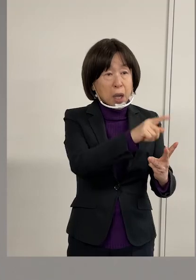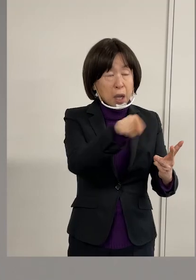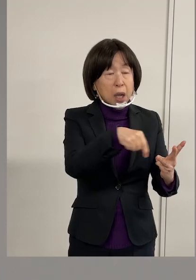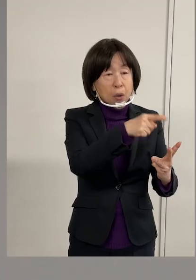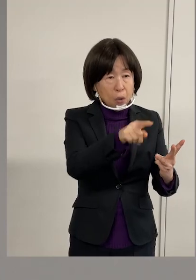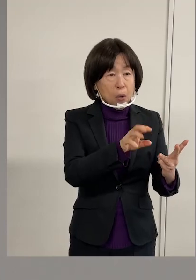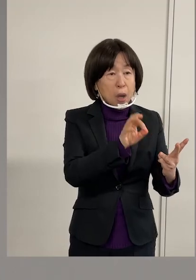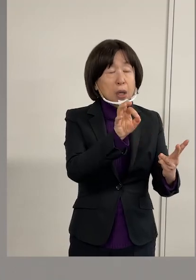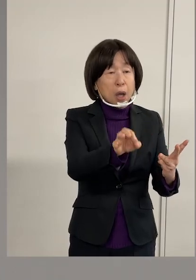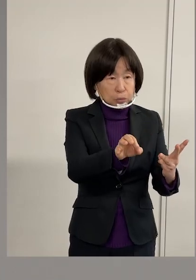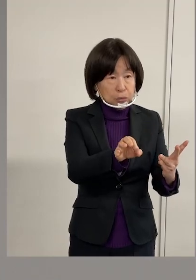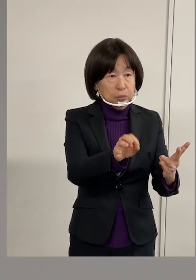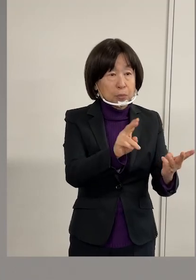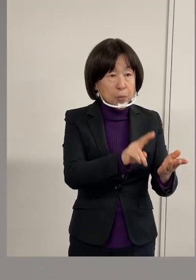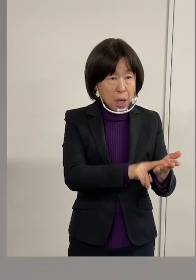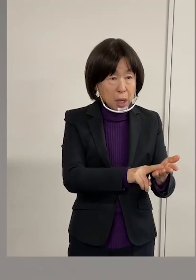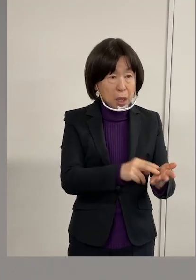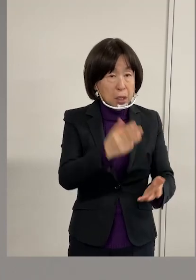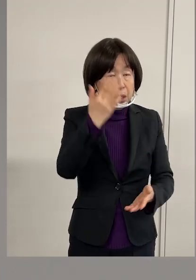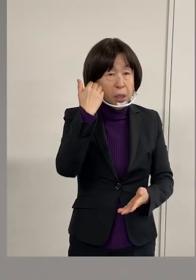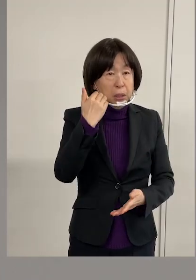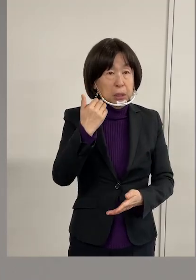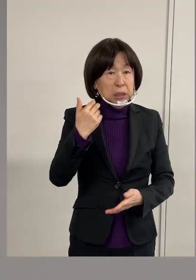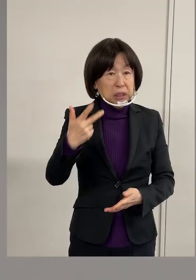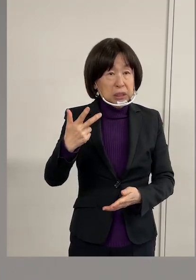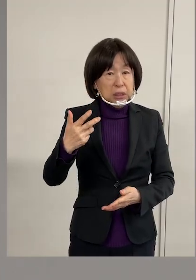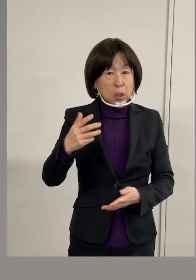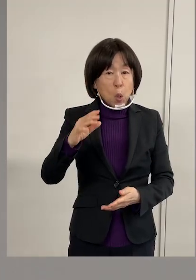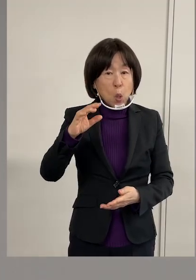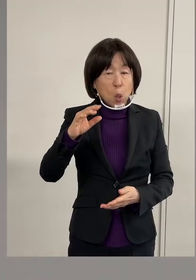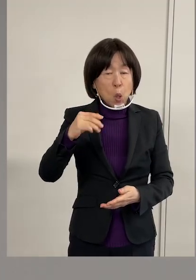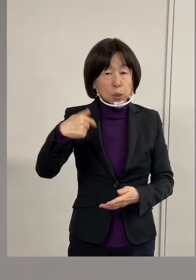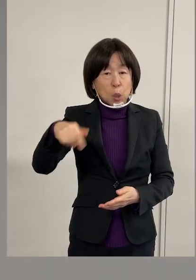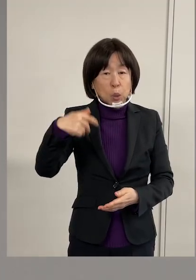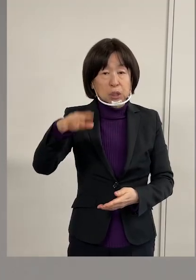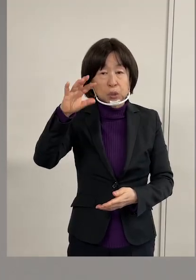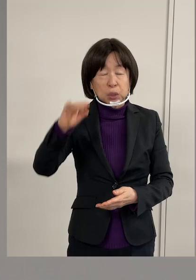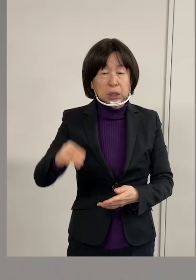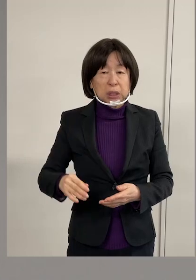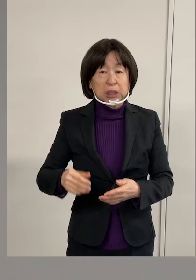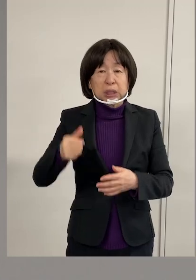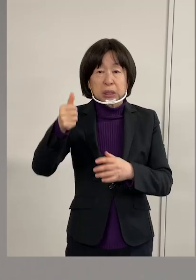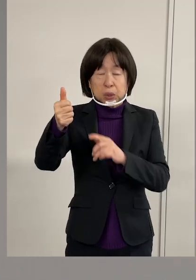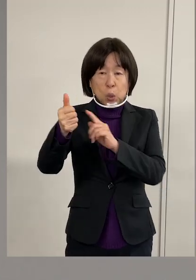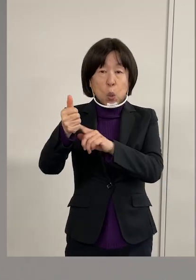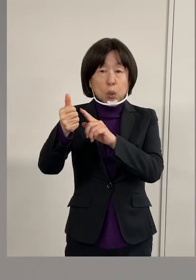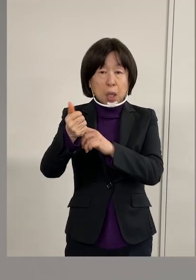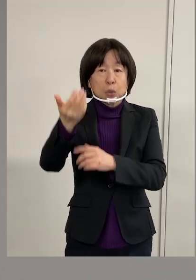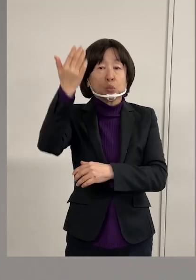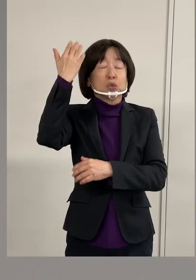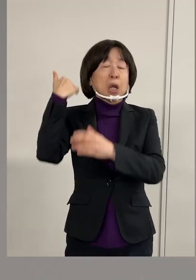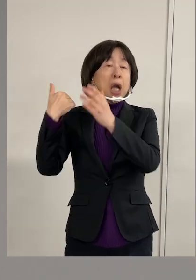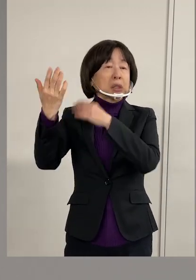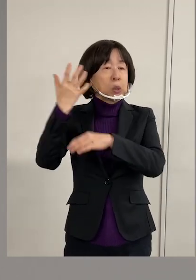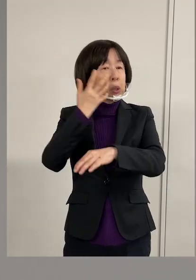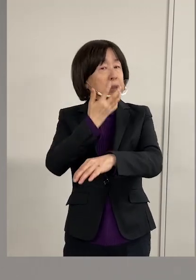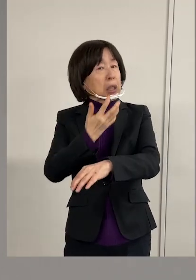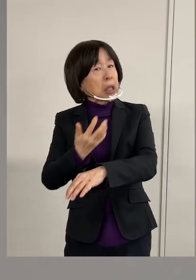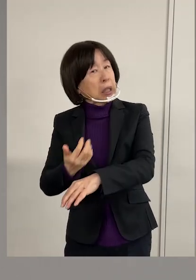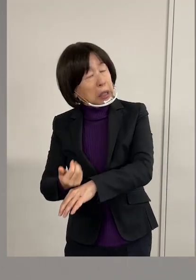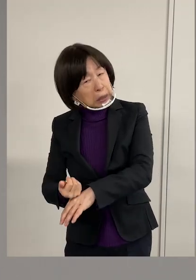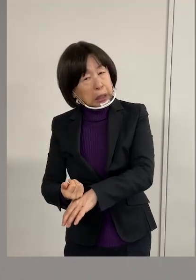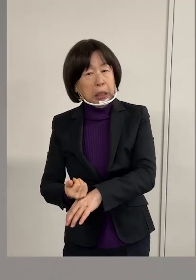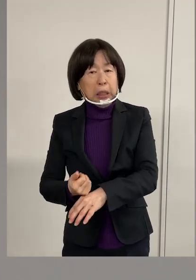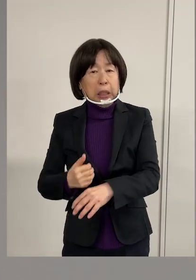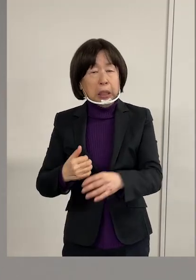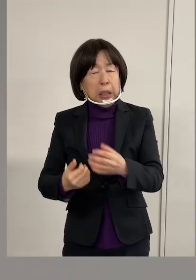が、まあ、昔の名残でずっとこう契約をしてきたということが、まあ、どういう背景でこうな